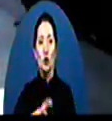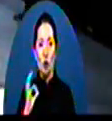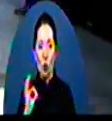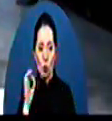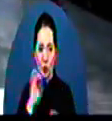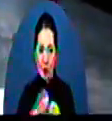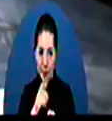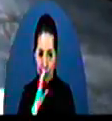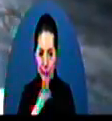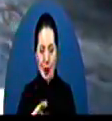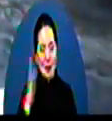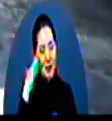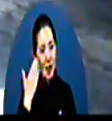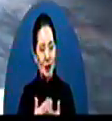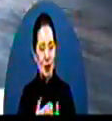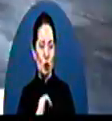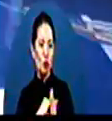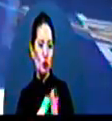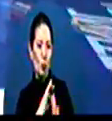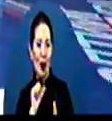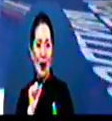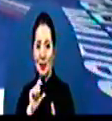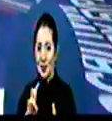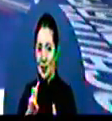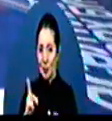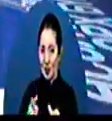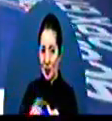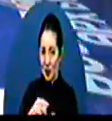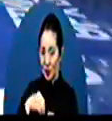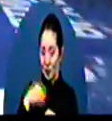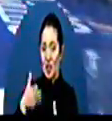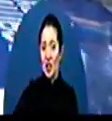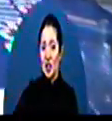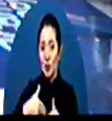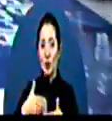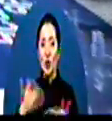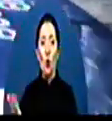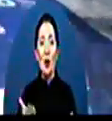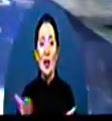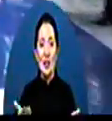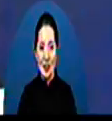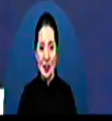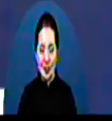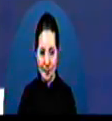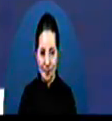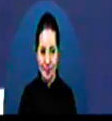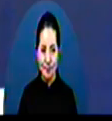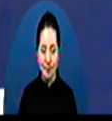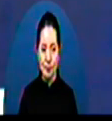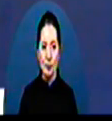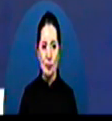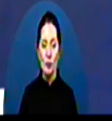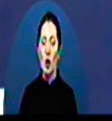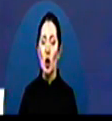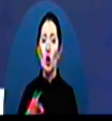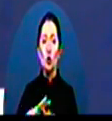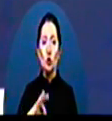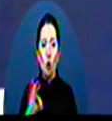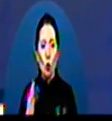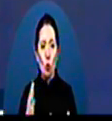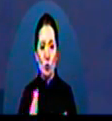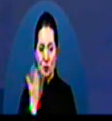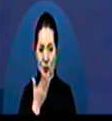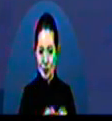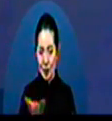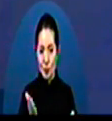Сонгогчдын санал мэрэгэн байж ардчилсан намаас нэр дэвшигчдийг дэмжихийг тэд уриалж байлаа. Сонгол гэдэг бол тий та бүгдийн ирээдүйн